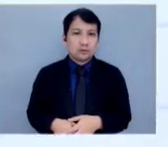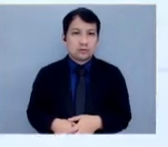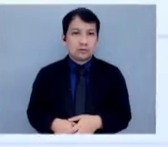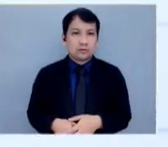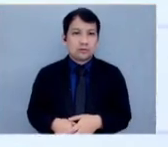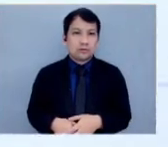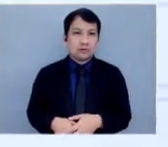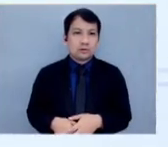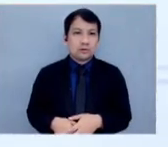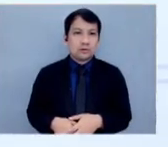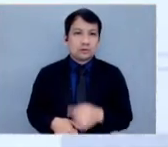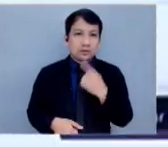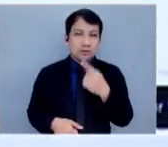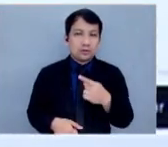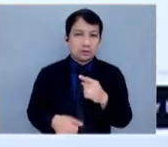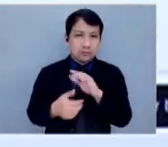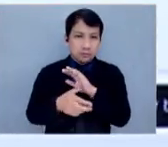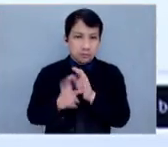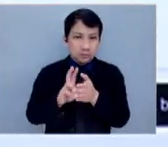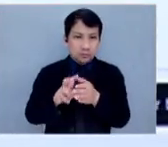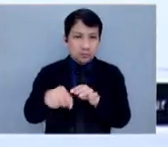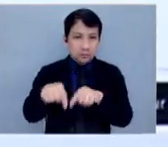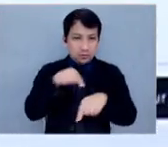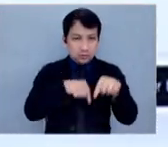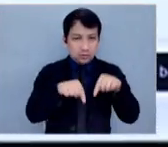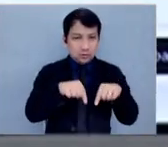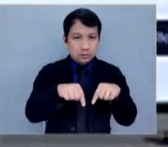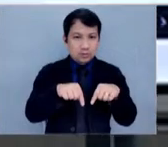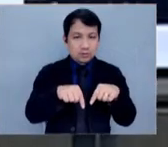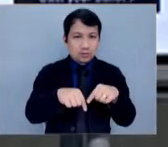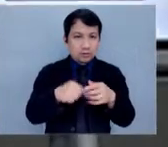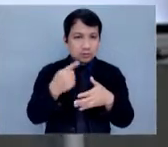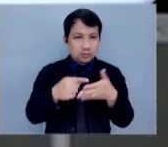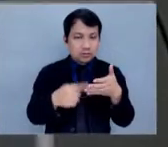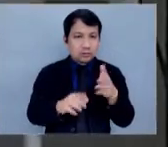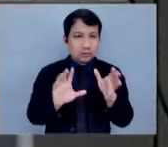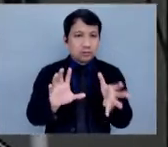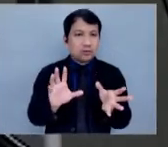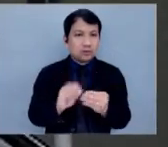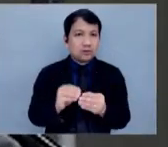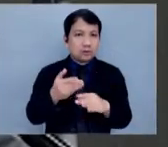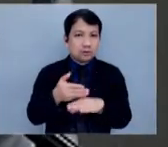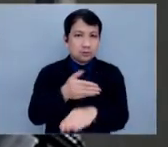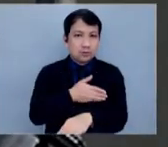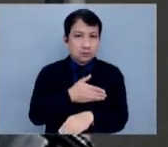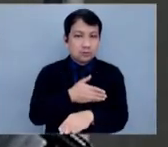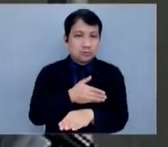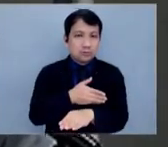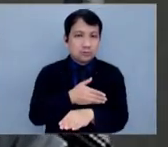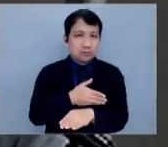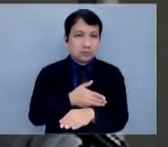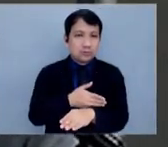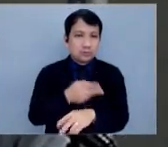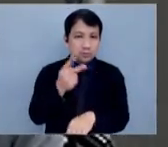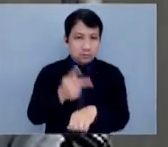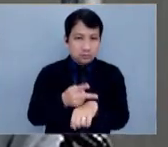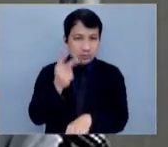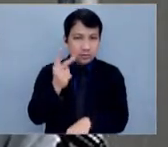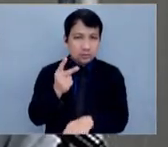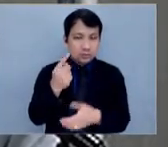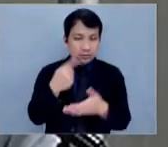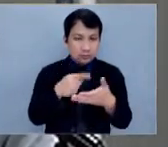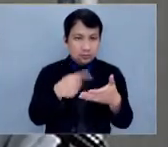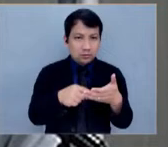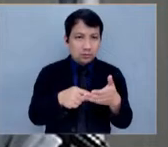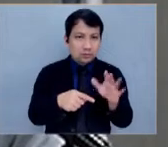he can review his selection, he can confirm his selection before casting. So it's a double confirmation. So I choose my